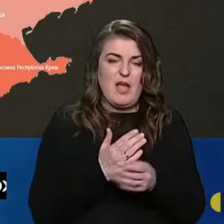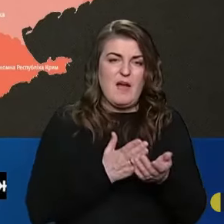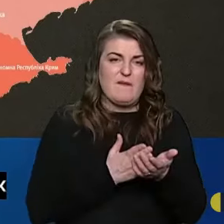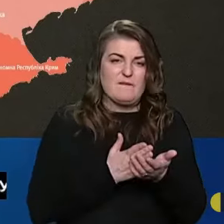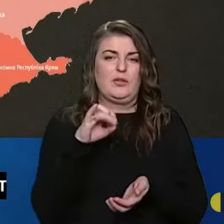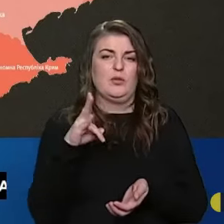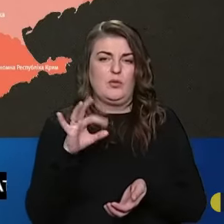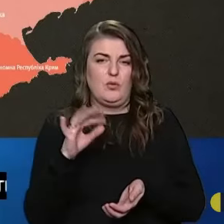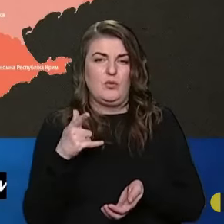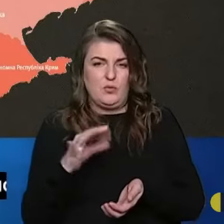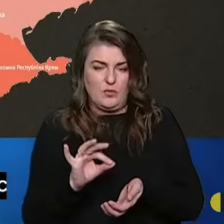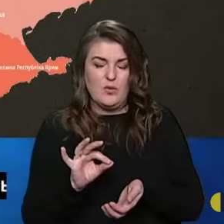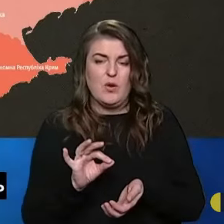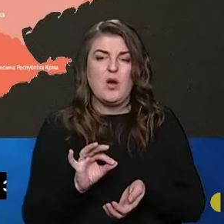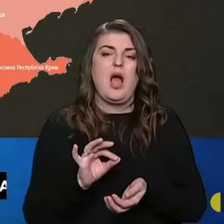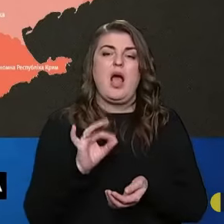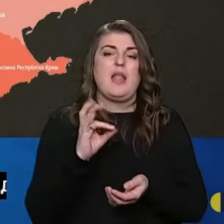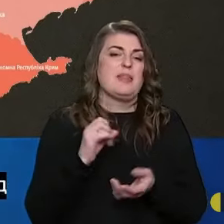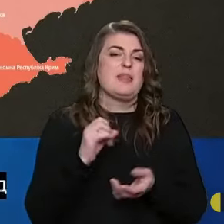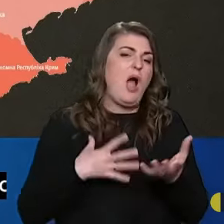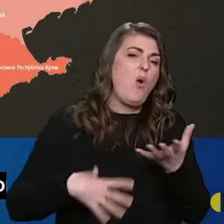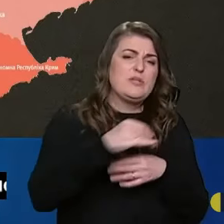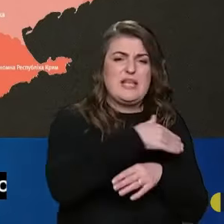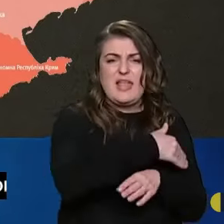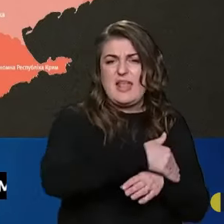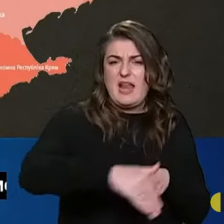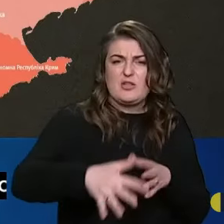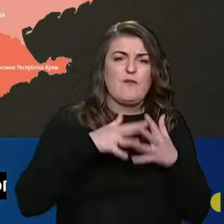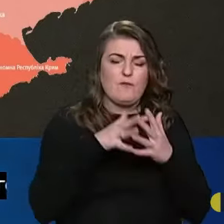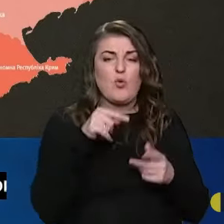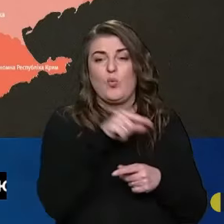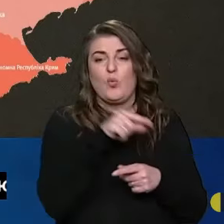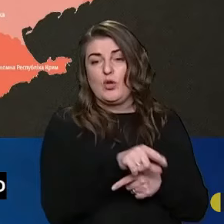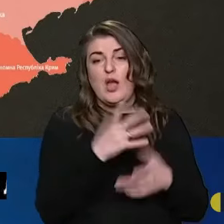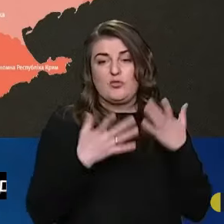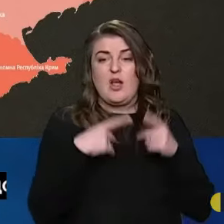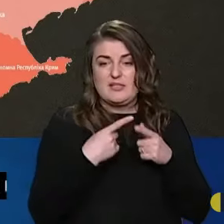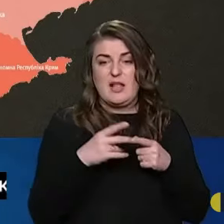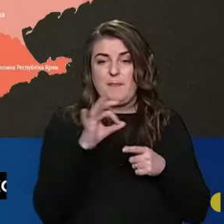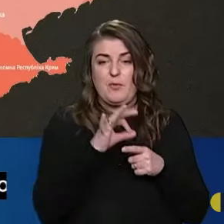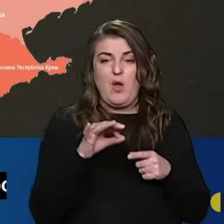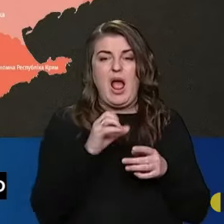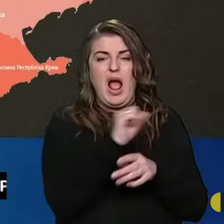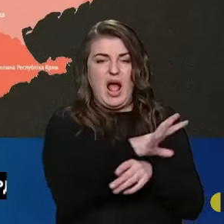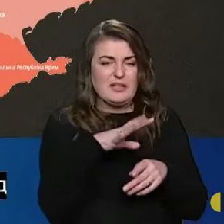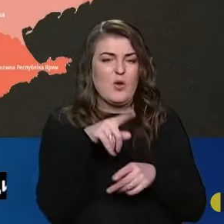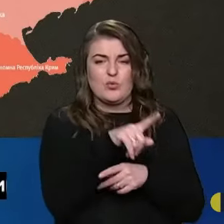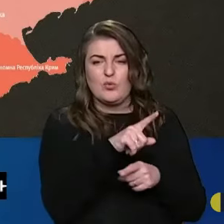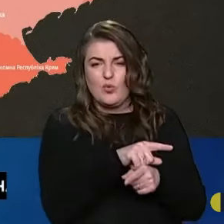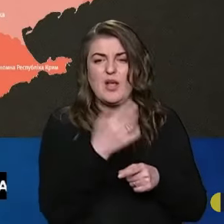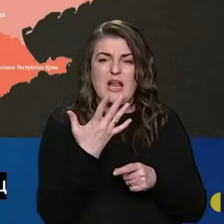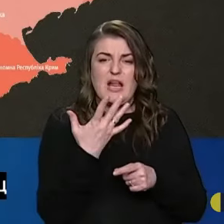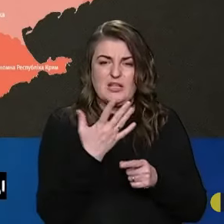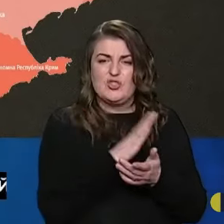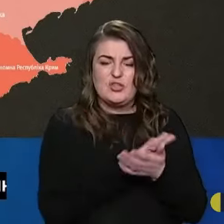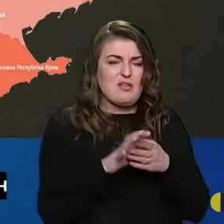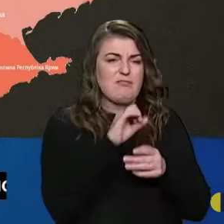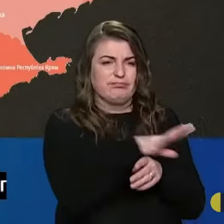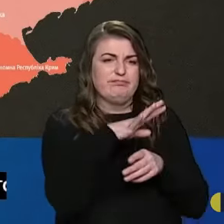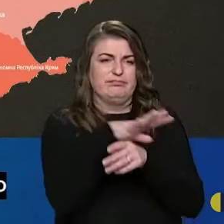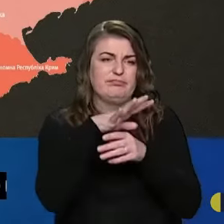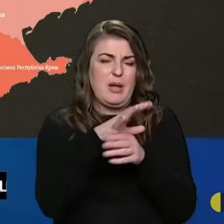Роботиного? На усій ділянці фронту. У них же тут, якщо казати от про артилерію, у них тут стоять декілька чисто